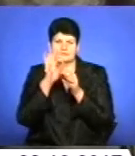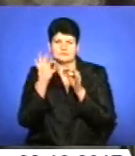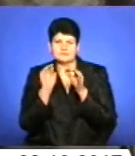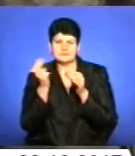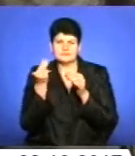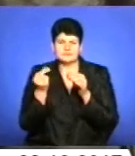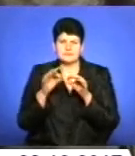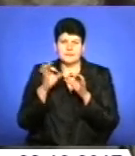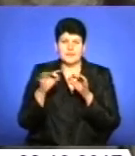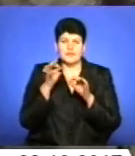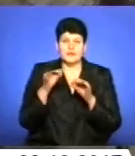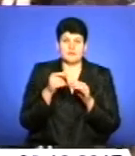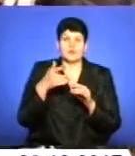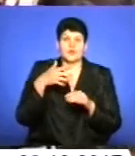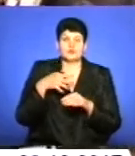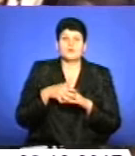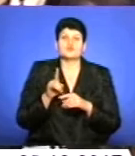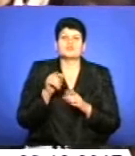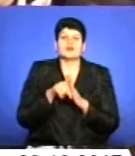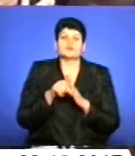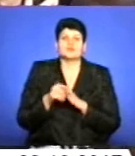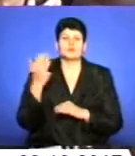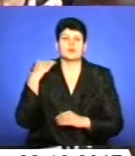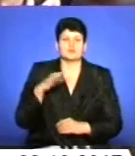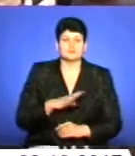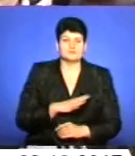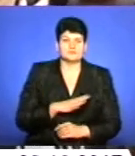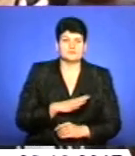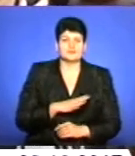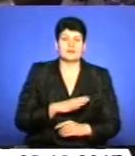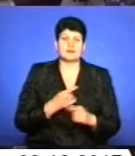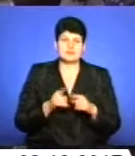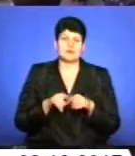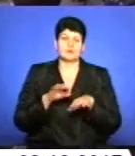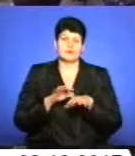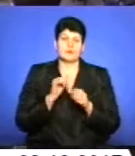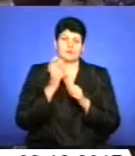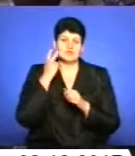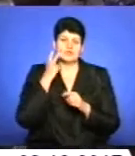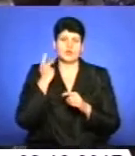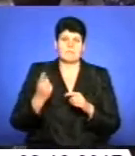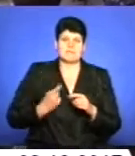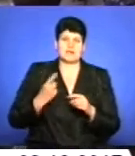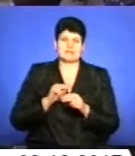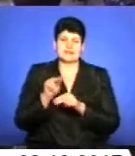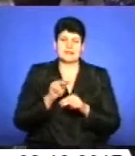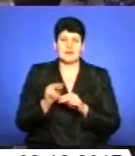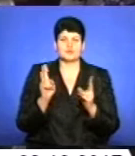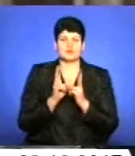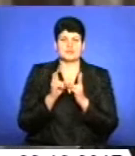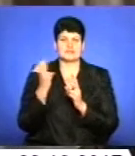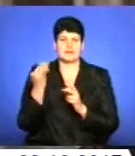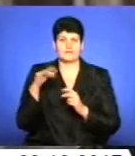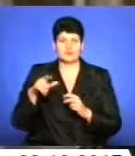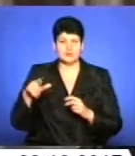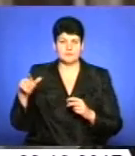допомагає зрозуміти, яким ми були колись. В етногалереї регулярно відбуваються майстер-класи та зустрічі з цікавими людьми, колекціонерами